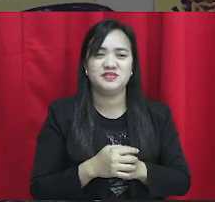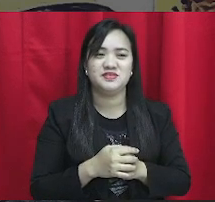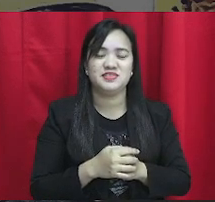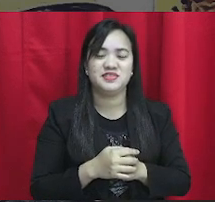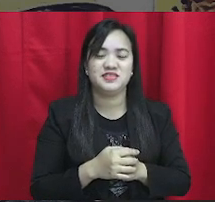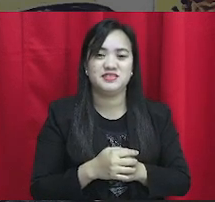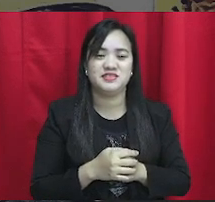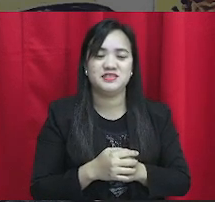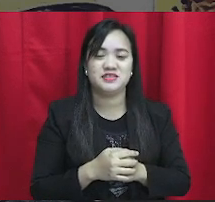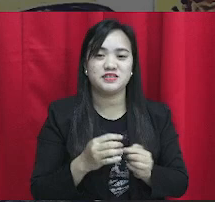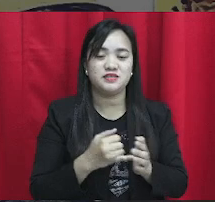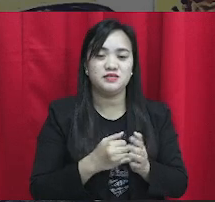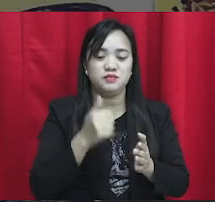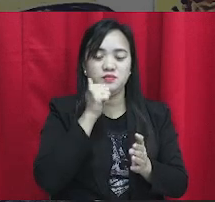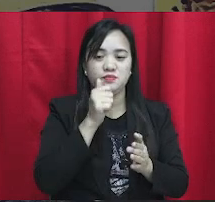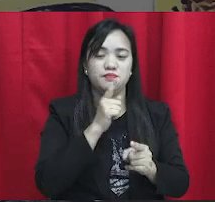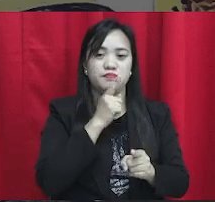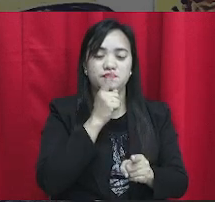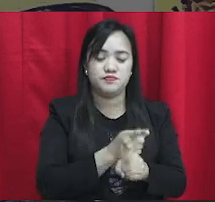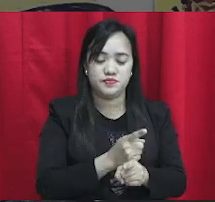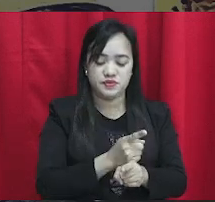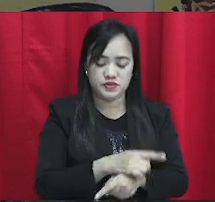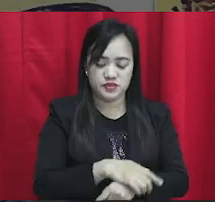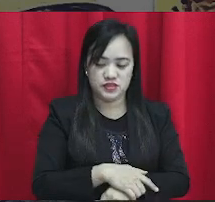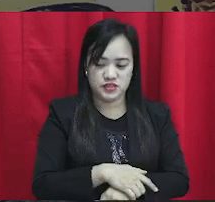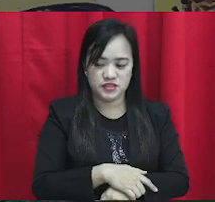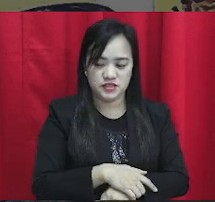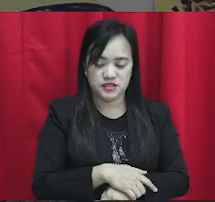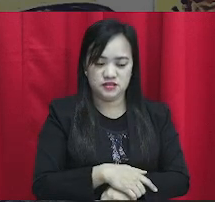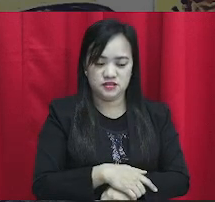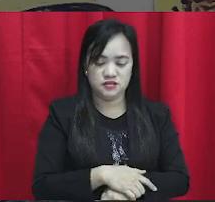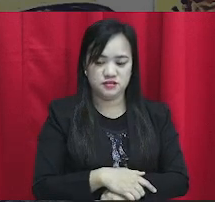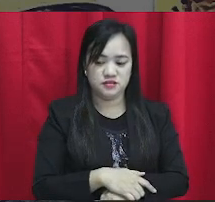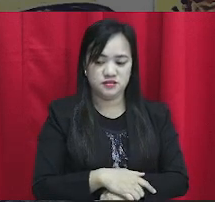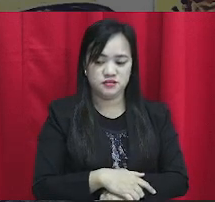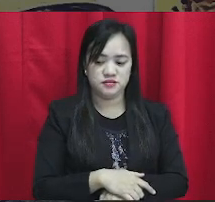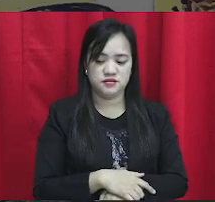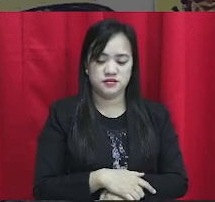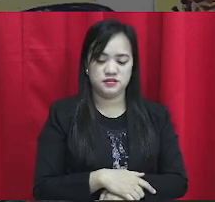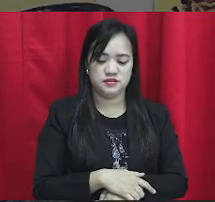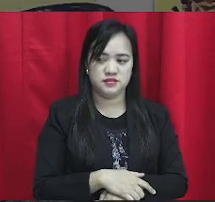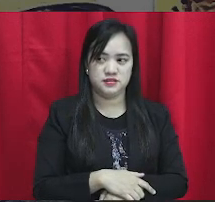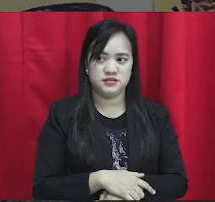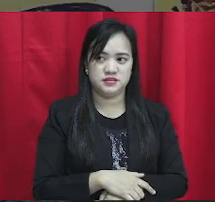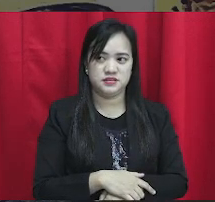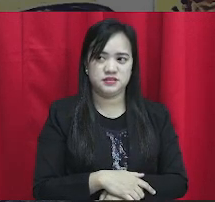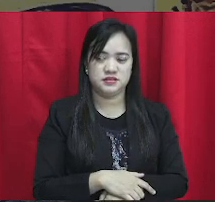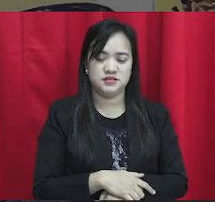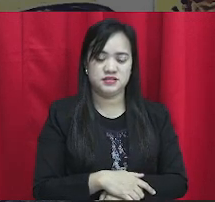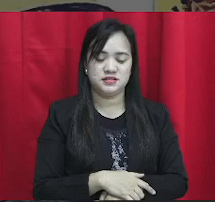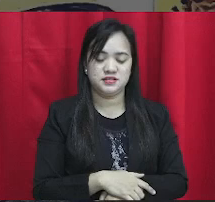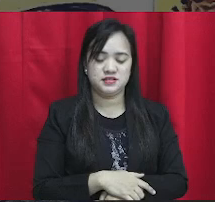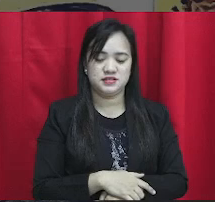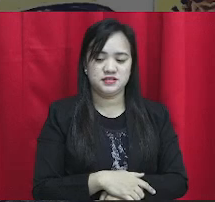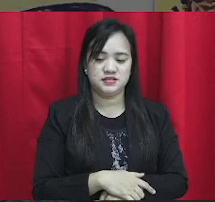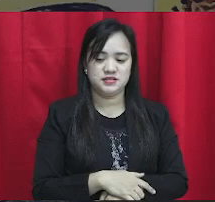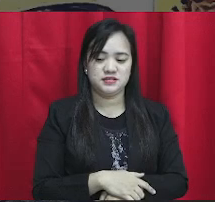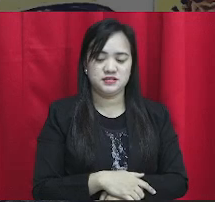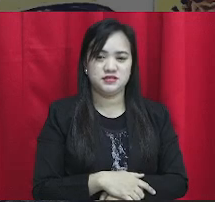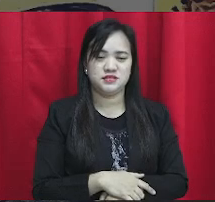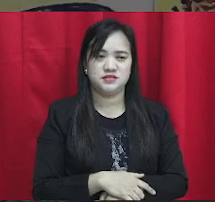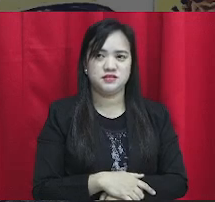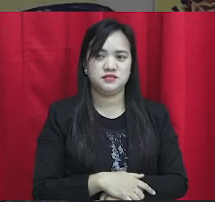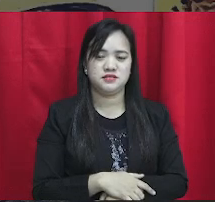ba yung sa kanya? Tama yun. Mo ay. Dito sa choice. Yeah. Ito ang manolok.